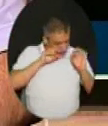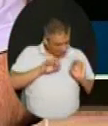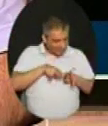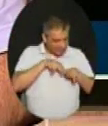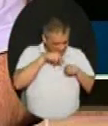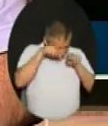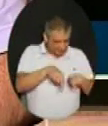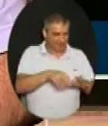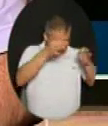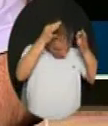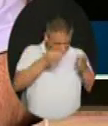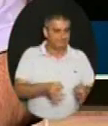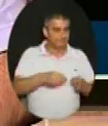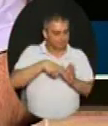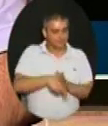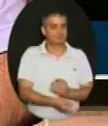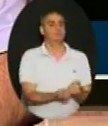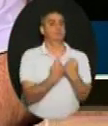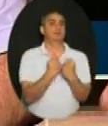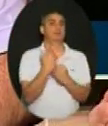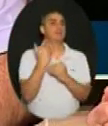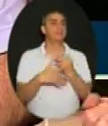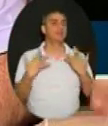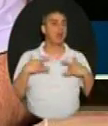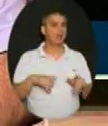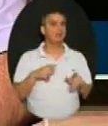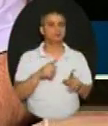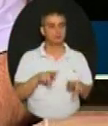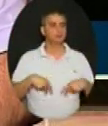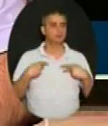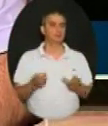נטפל בזה באמת, בשורש העניין, ונפסיק להכחיש ולהדחיק, זה יחזור אלינו כמו בומרנג.